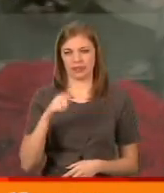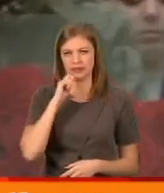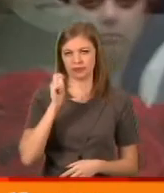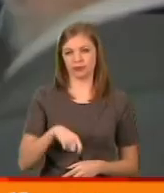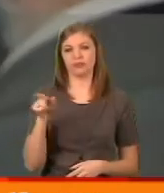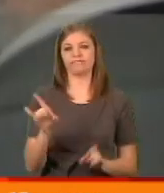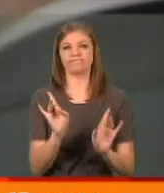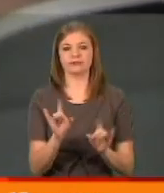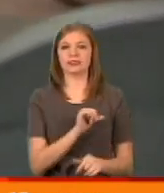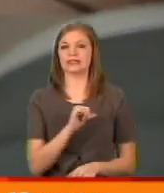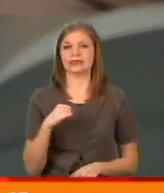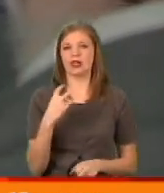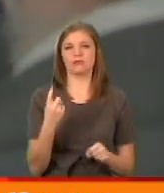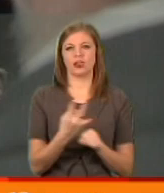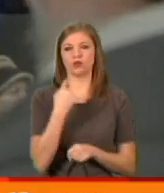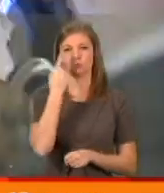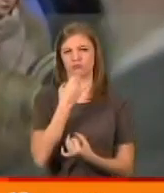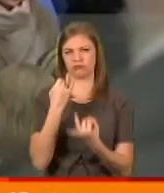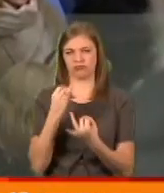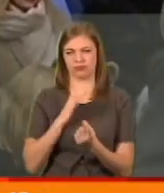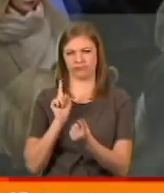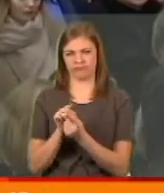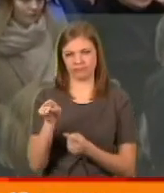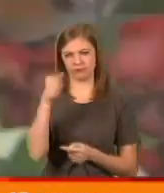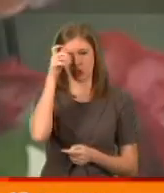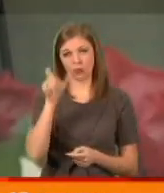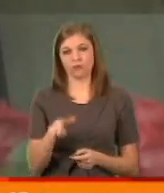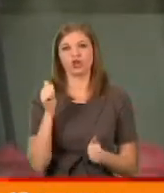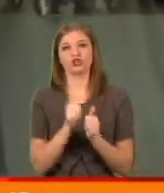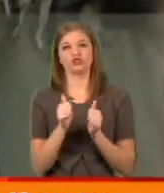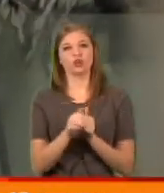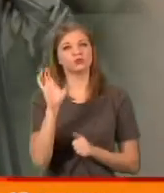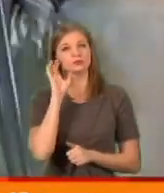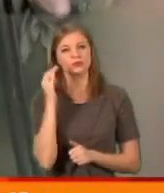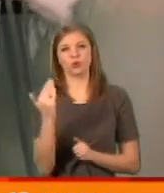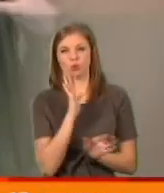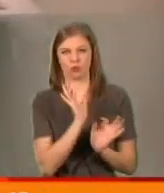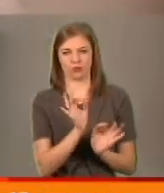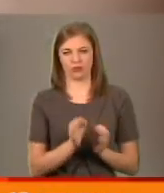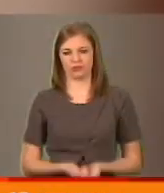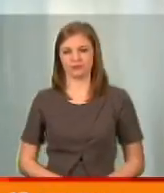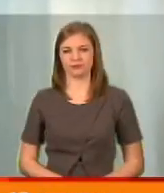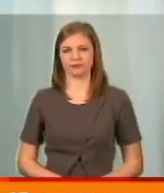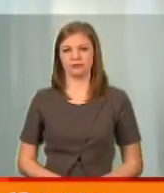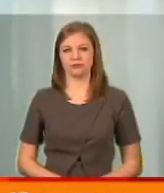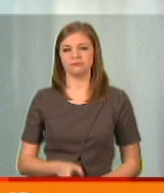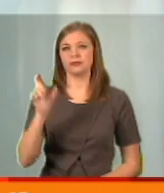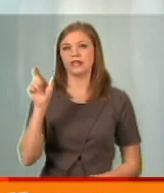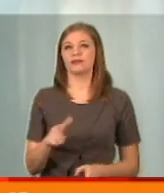Порошенко, розповів, сам не раз особисто говорив із науковцем та часто дослухався його порад. Він